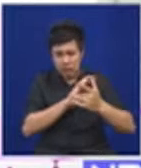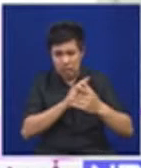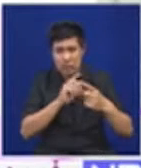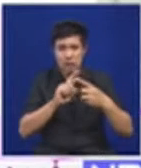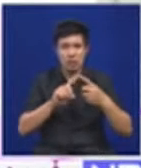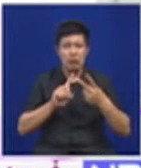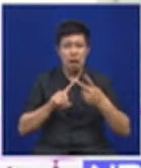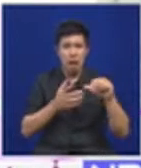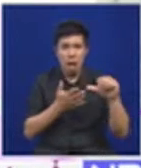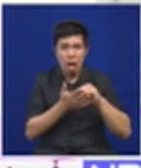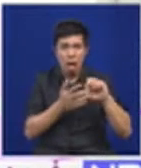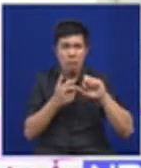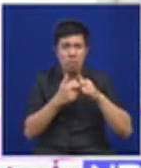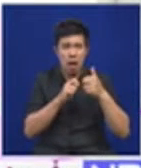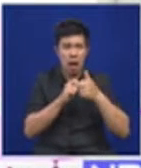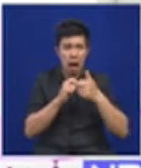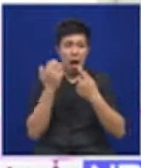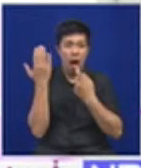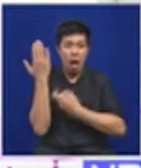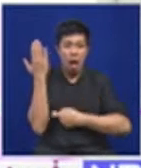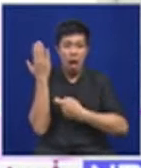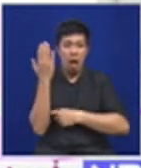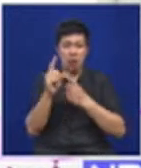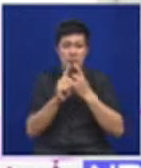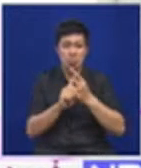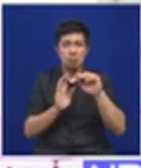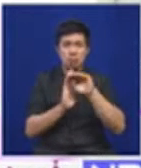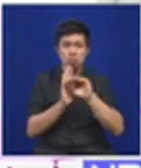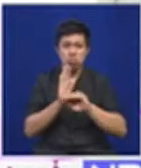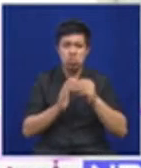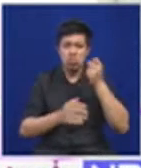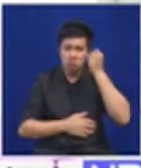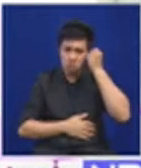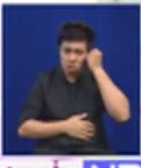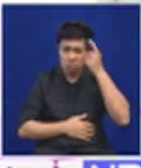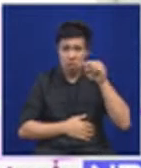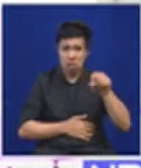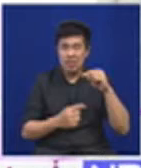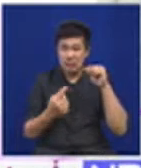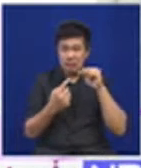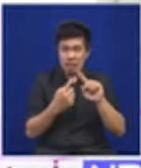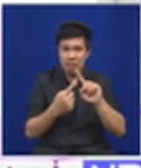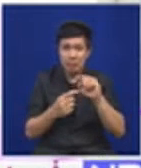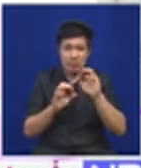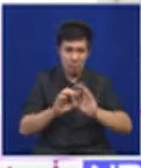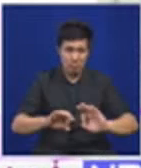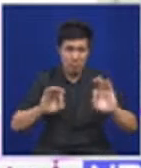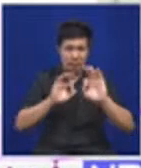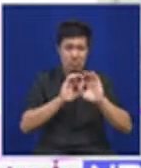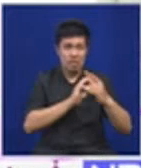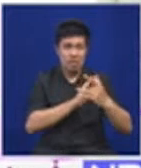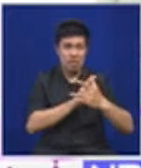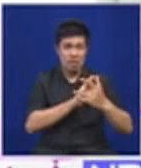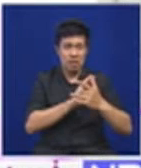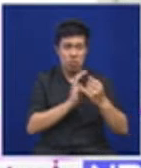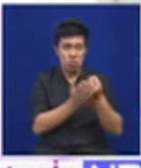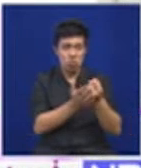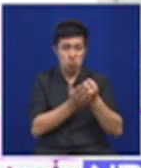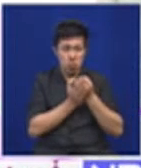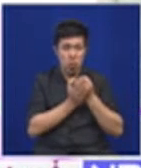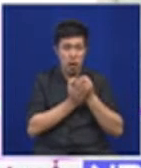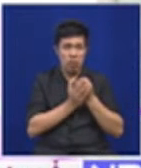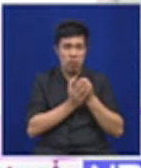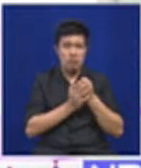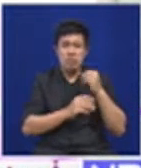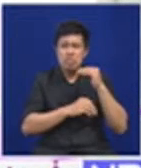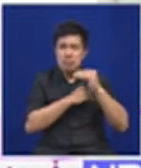การแก้ไขปัญหาราคายางพาราตามแนวนโยบายเนี่ยนะฮะผมเข้าใจว่าประเด็นที่สำคัญก็คือเรื่องของนวัตกรรมเนี่ยฮะที่มันจะช่วยต่อยอดยางพา